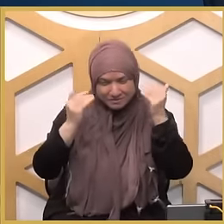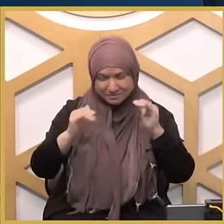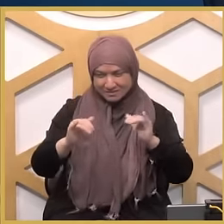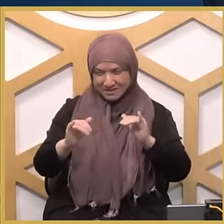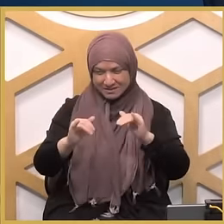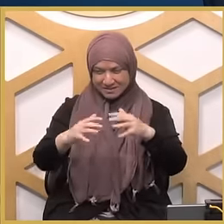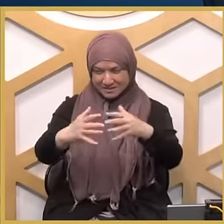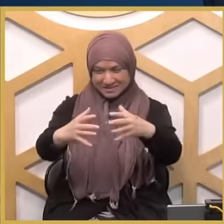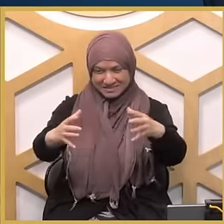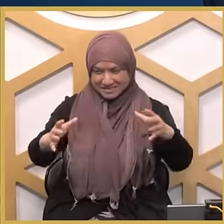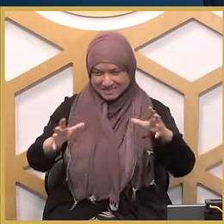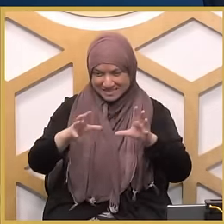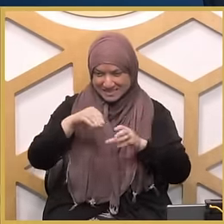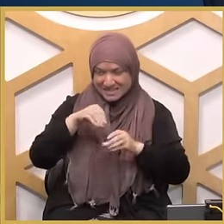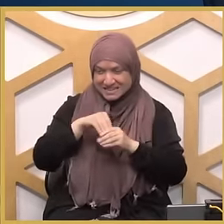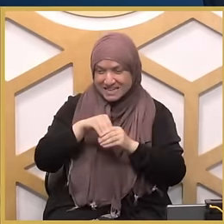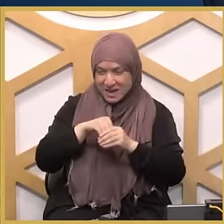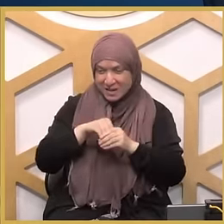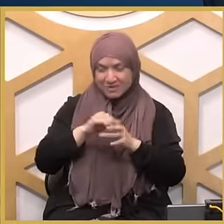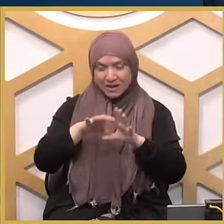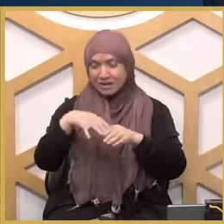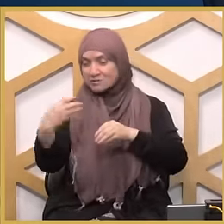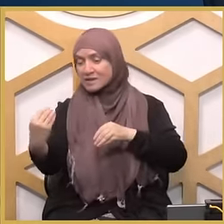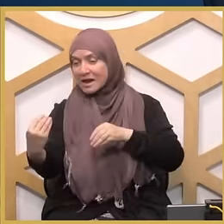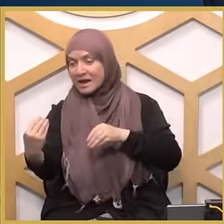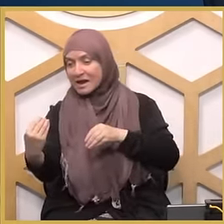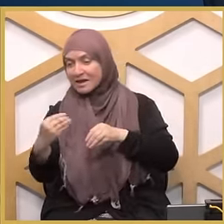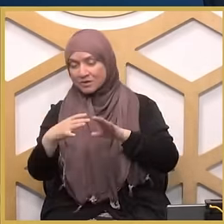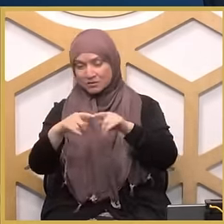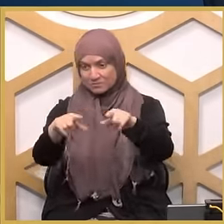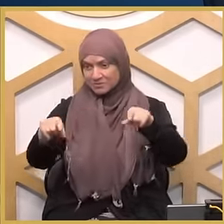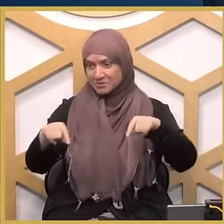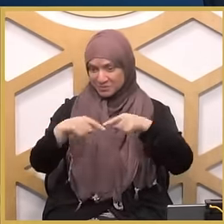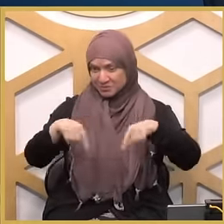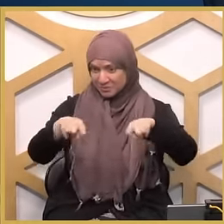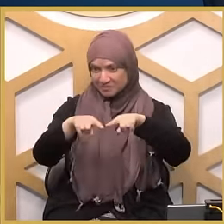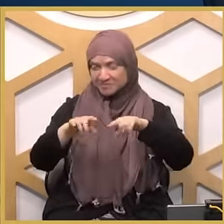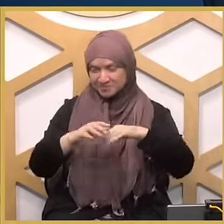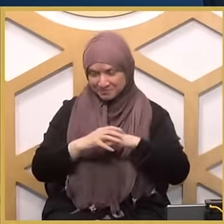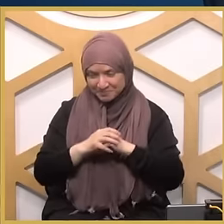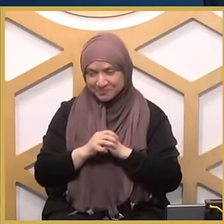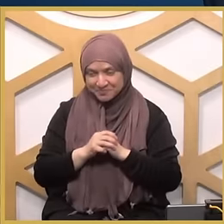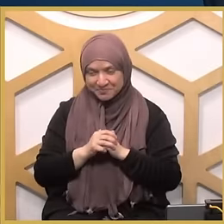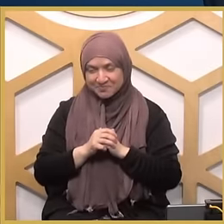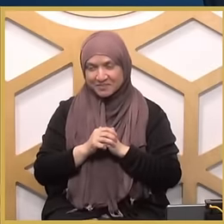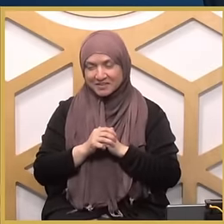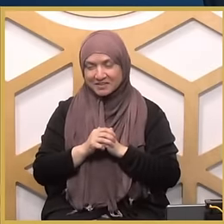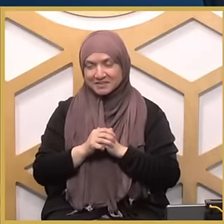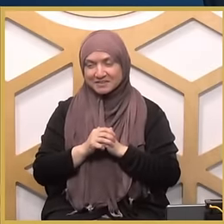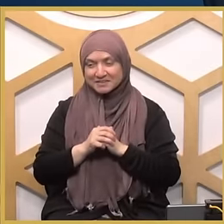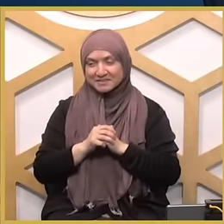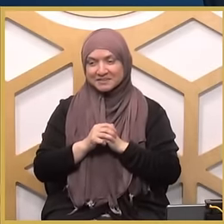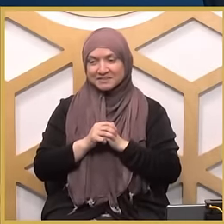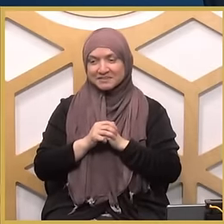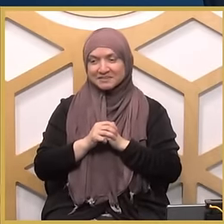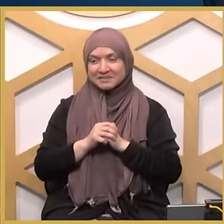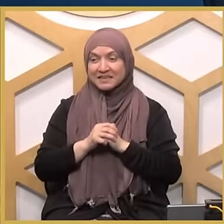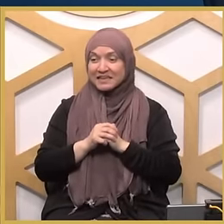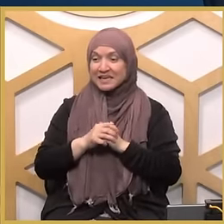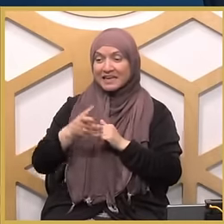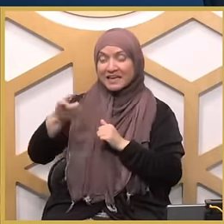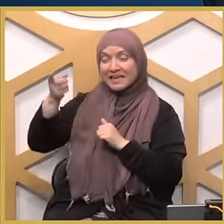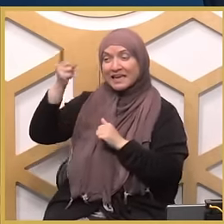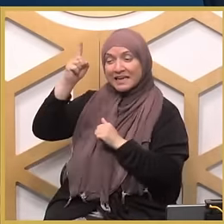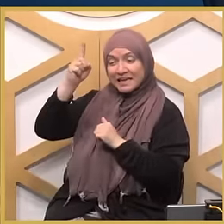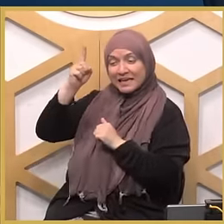الَّذِي خَلَقَ الْمَوْتَ وَالْحَيَاةَ لِيَبْلُوَكُمْ أَيُّكُمْ أَحْسَنُ عَمَلًا. He created life and death in order to